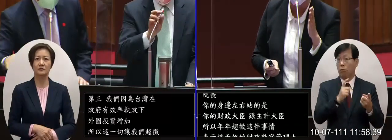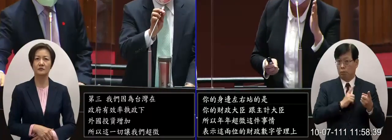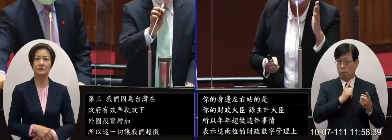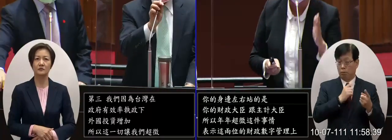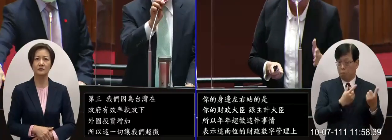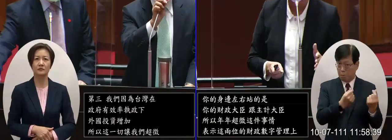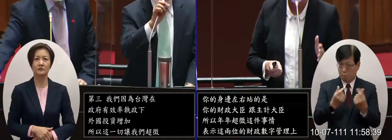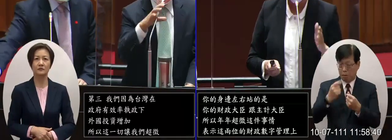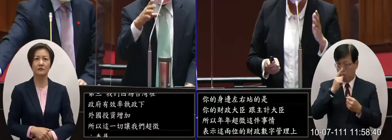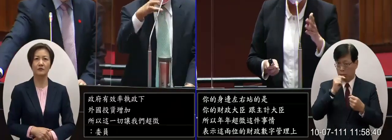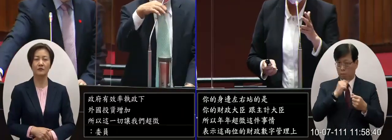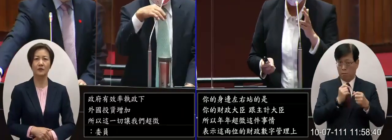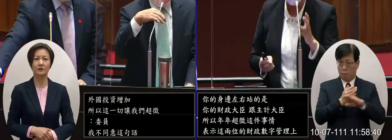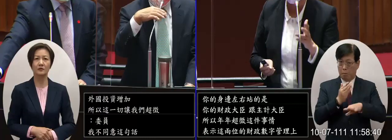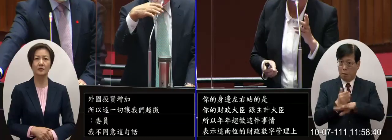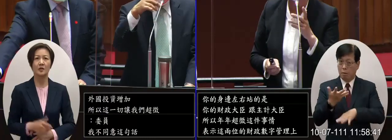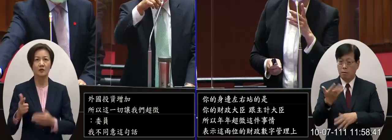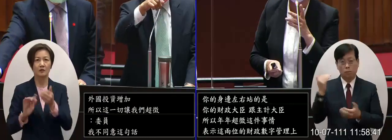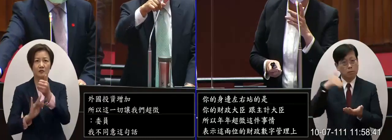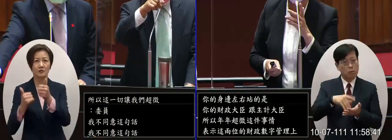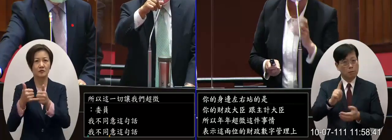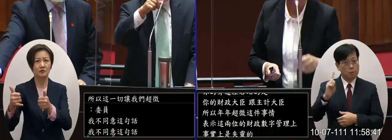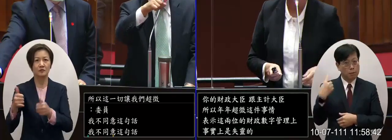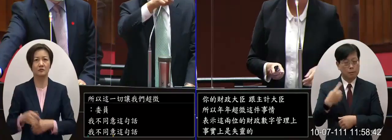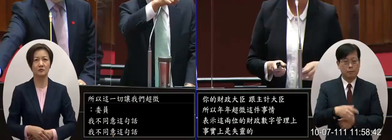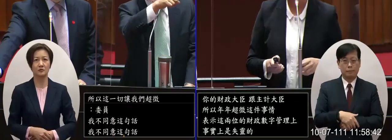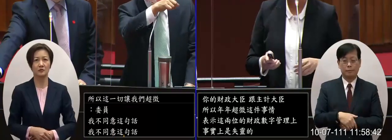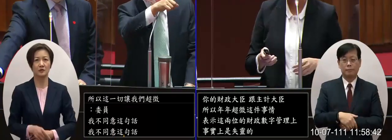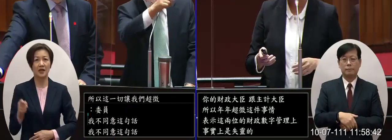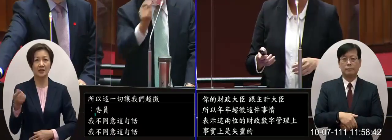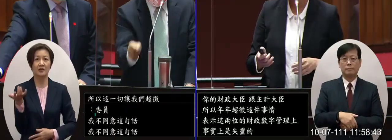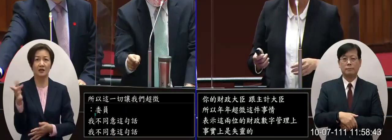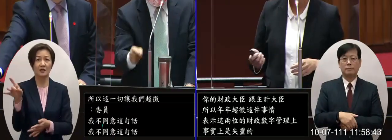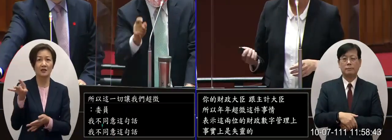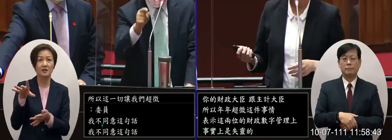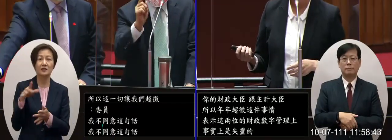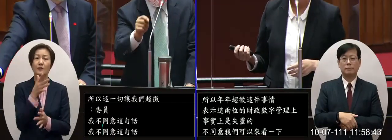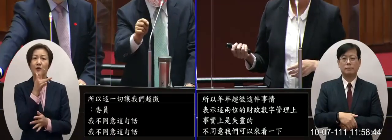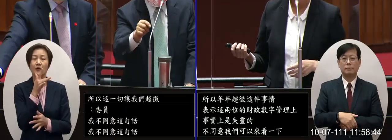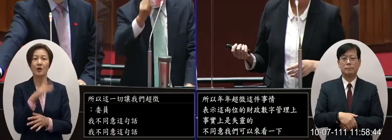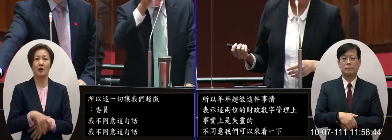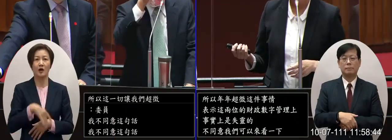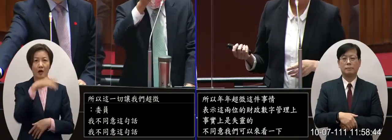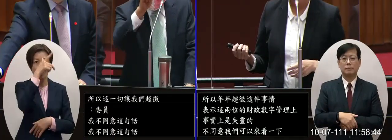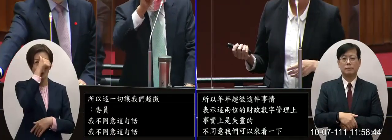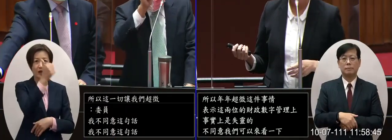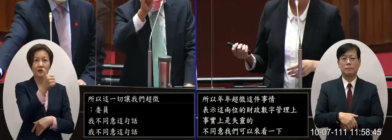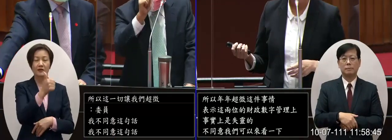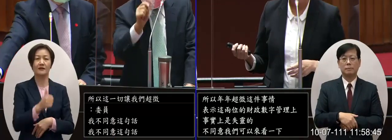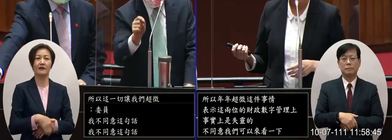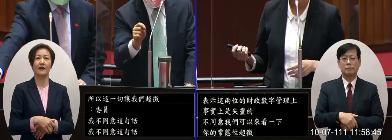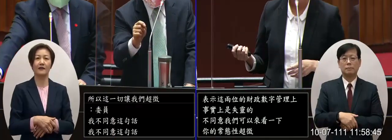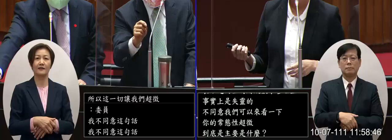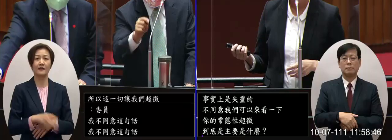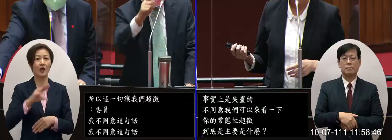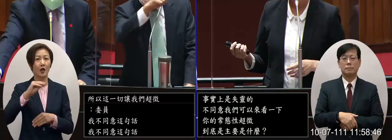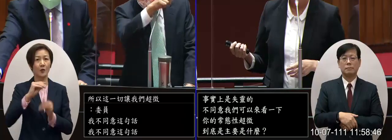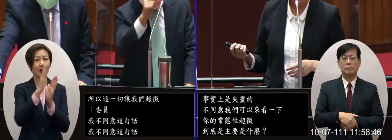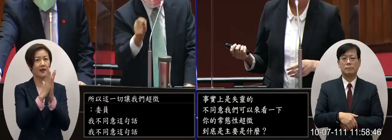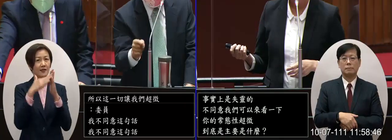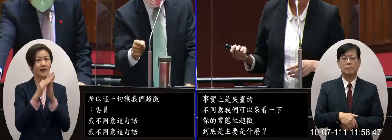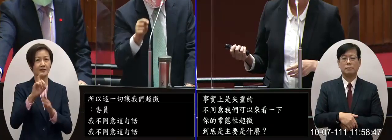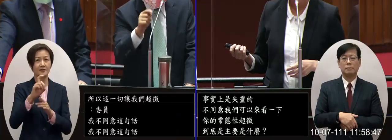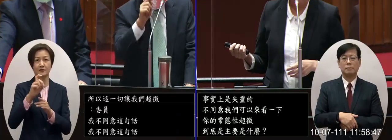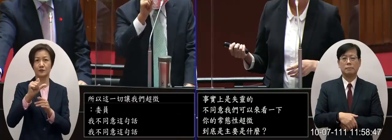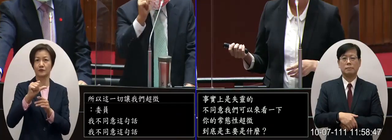常态性的超增， 还有那个委员、哦、 到底是主要是什么？ 你引述那个黄仁甫先生的明万历十五年，你